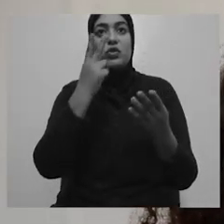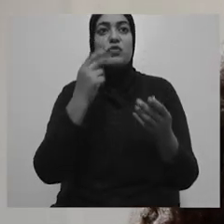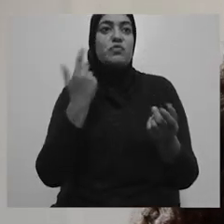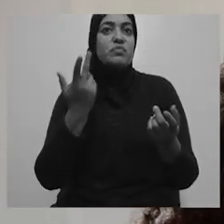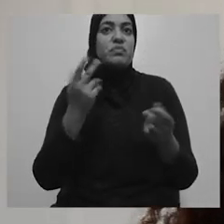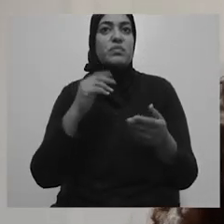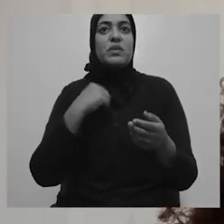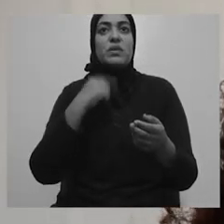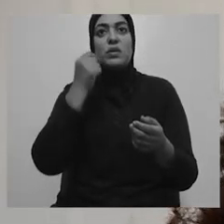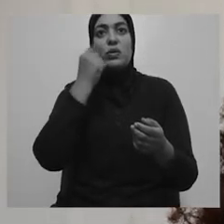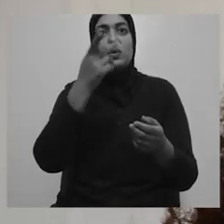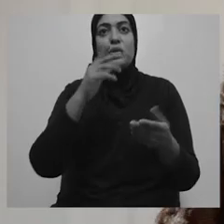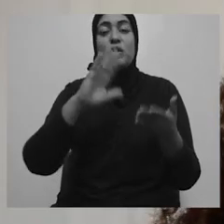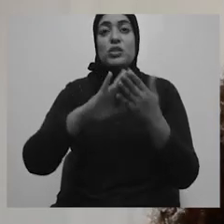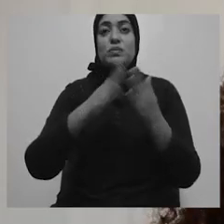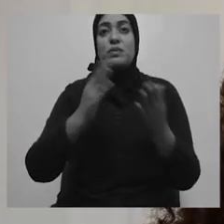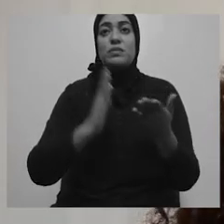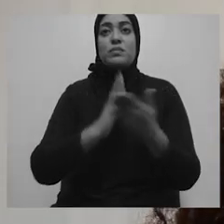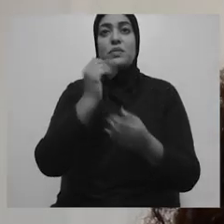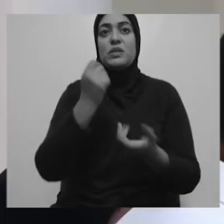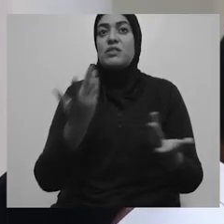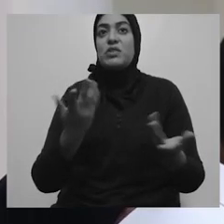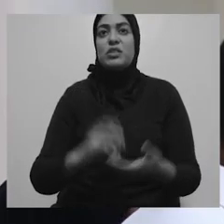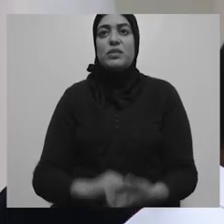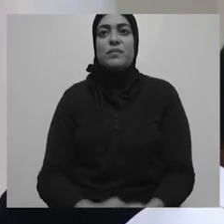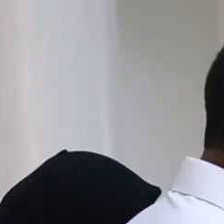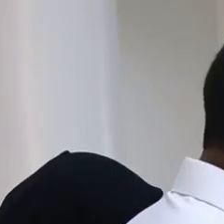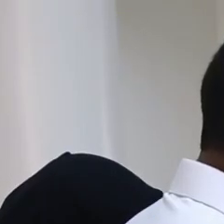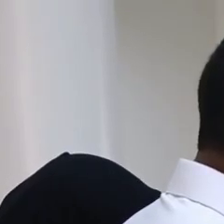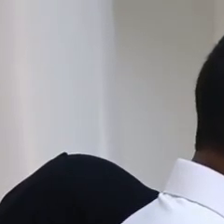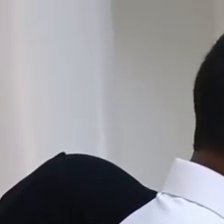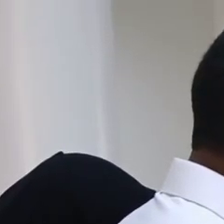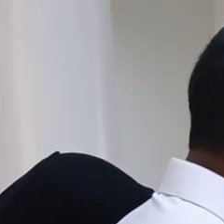d'une manière plus large du projet de 17